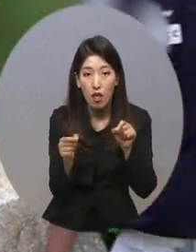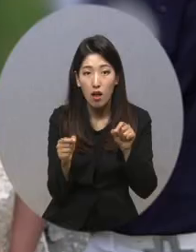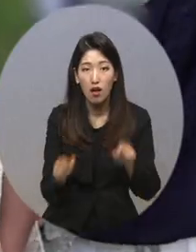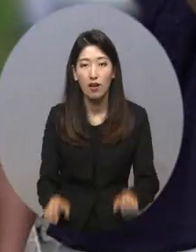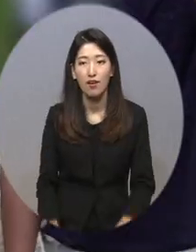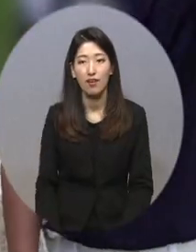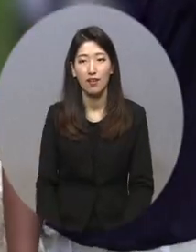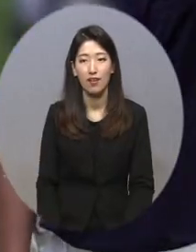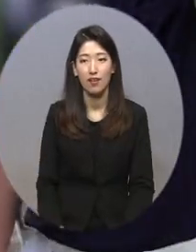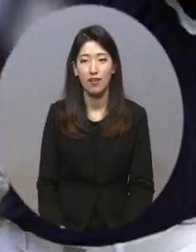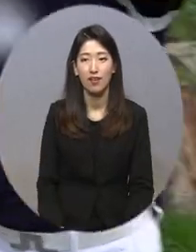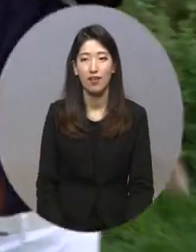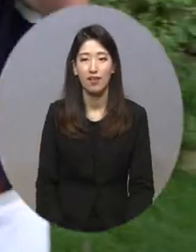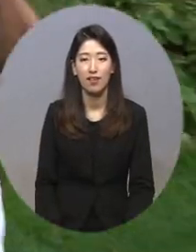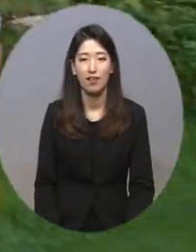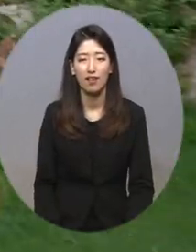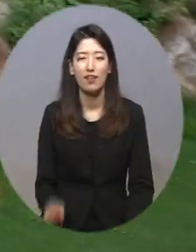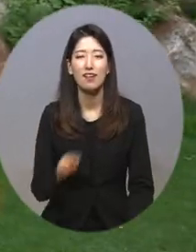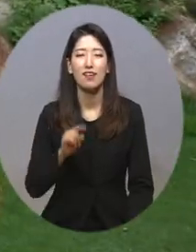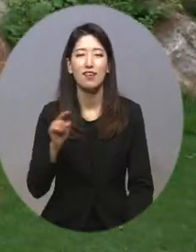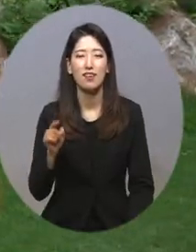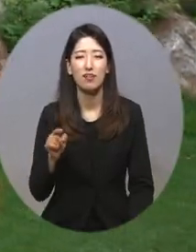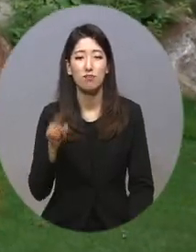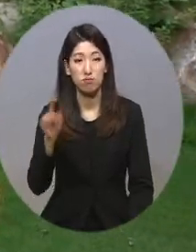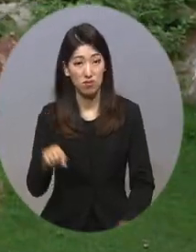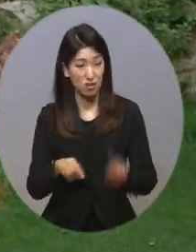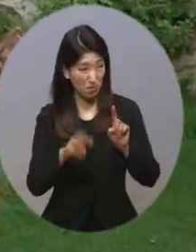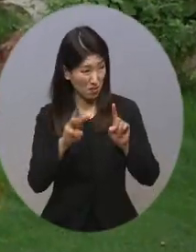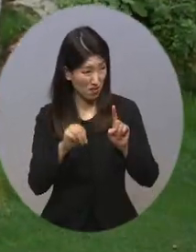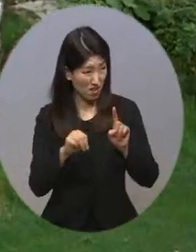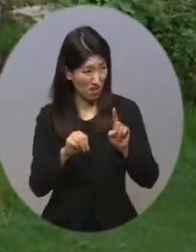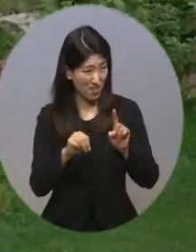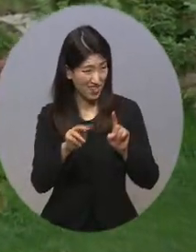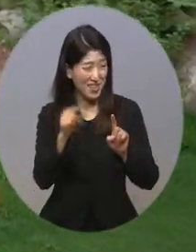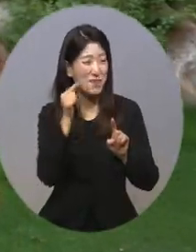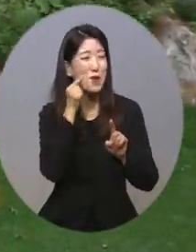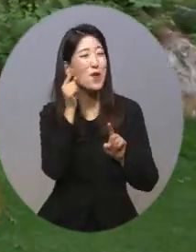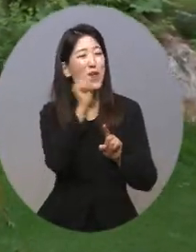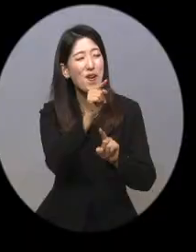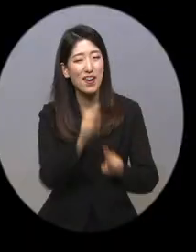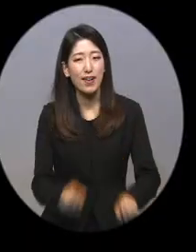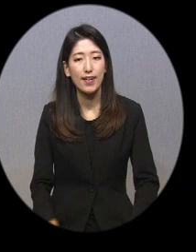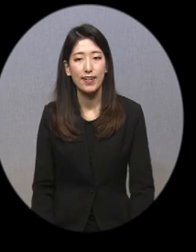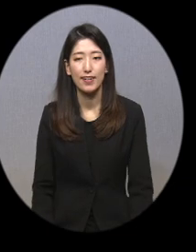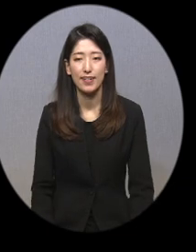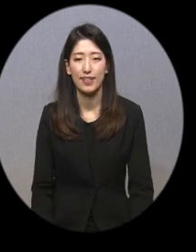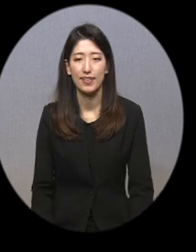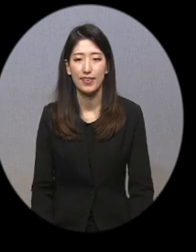여기서 봤을 때 1m니까 가면 한 10m? 오빠 1m 제일 못하잖아. 아 또 여기 한번 또 생각나게 한.